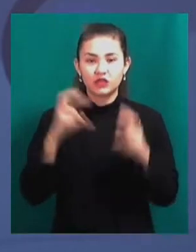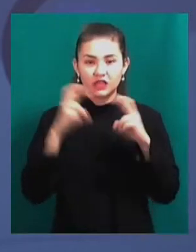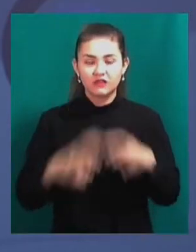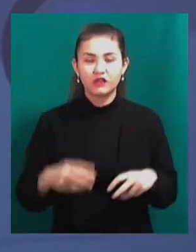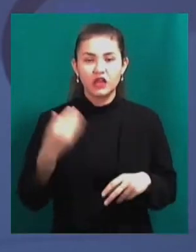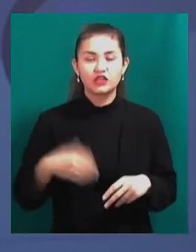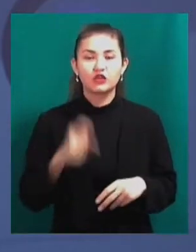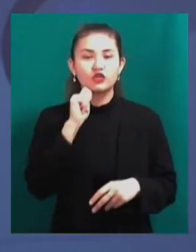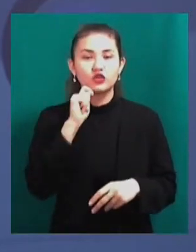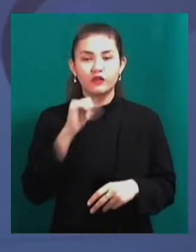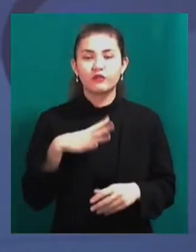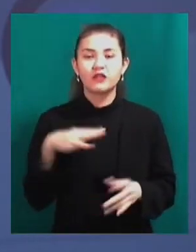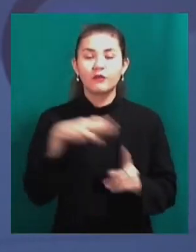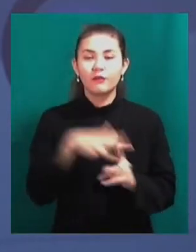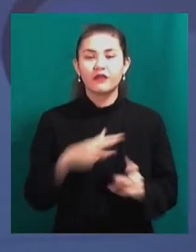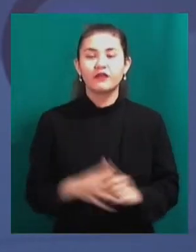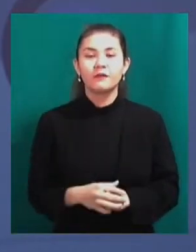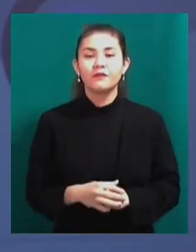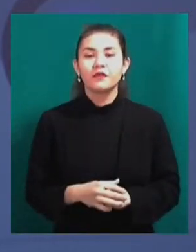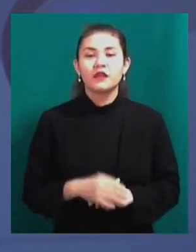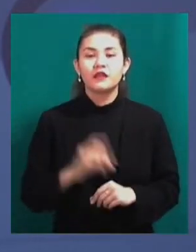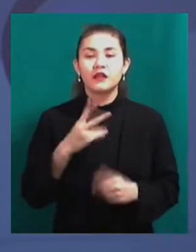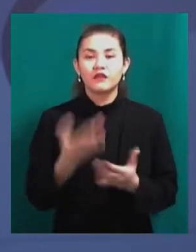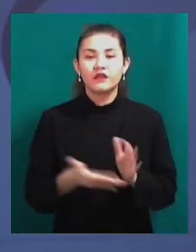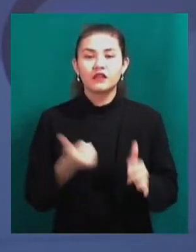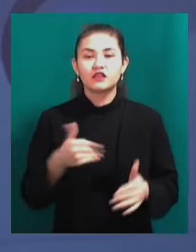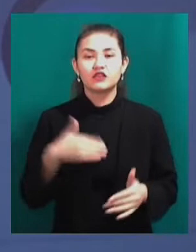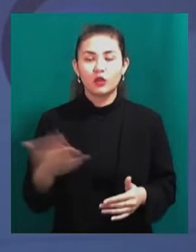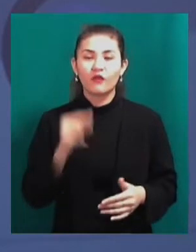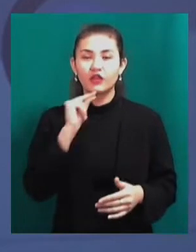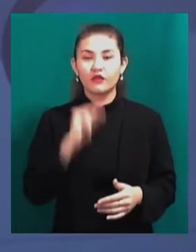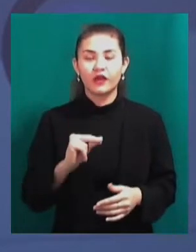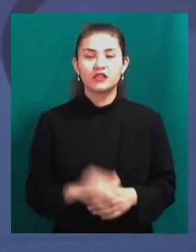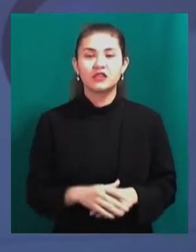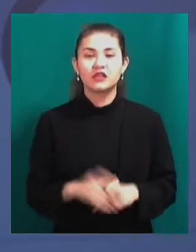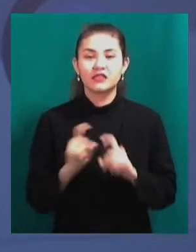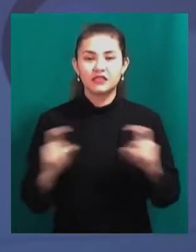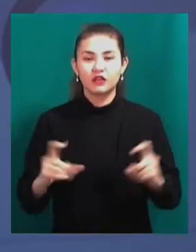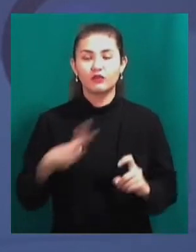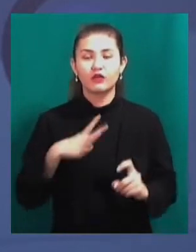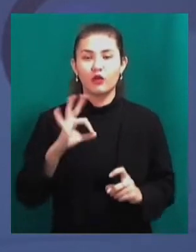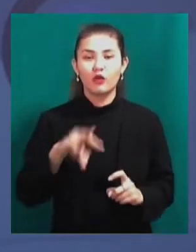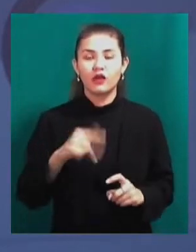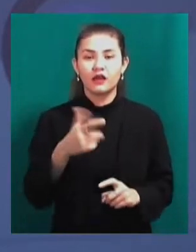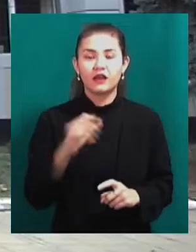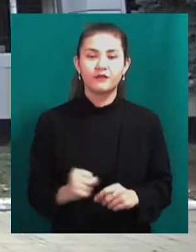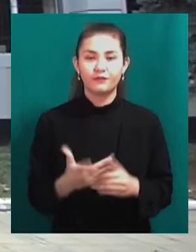на Стерненка, Івана Кузнєцова. На суд його викликала сторона обвинувачення. На засіданні була Ольга Циктор. Розкаже